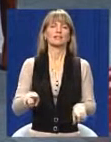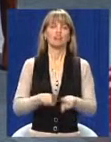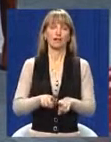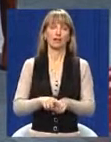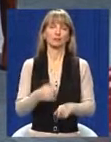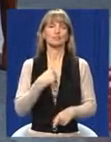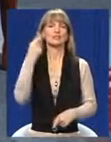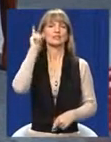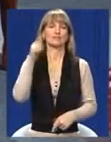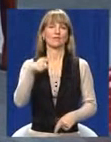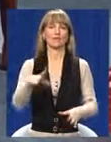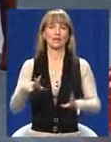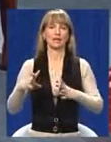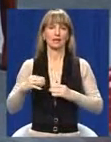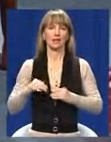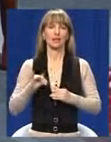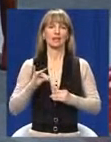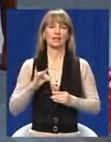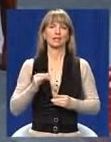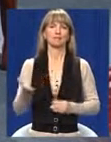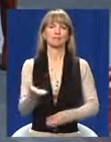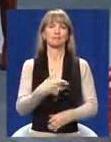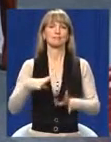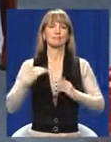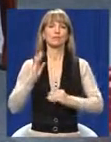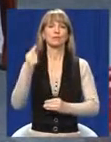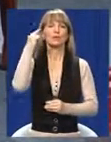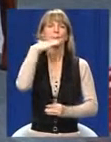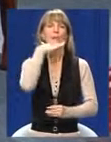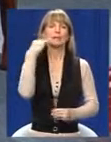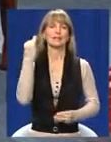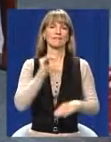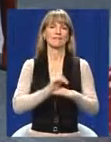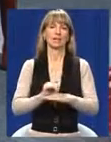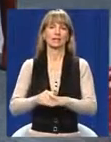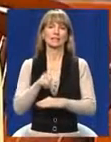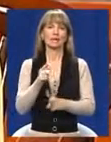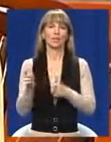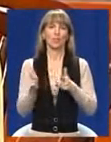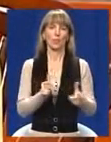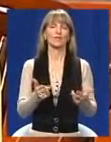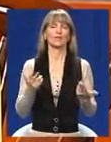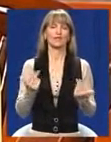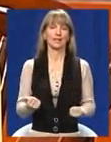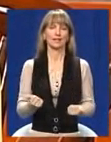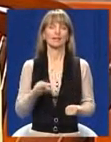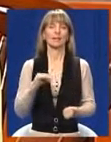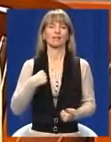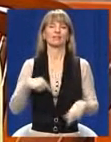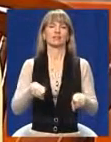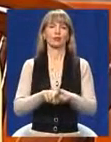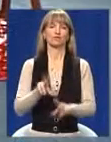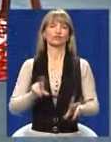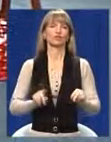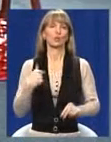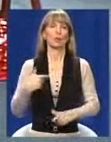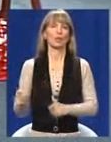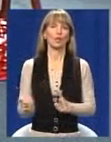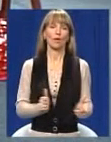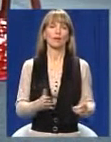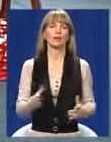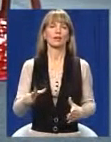знаємо, що ви до нас приєднаєтесь, і ми разом будемо дізнаватися багато цікавих фактів. Ти готова? Так. Ну і я також вважаю, що ви також готові з